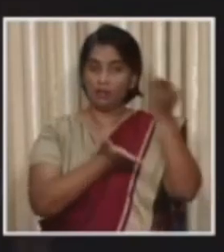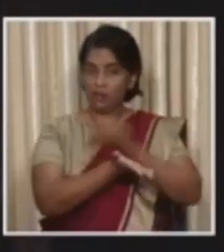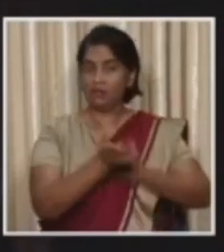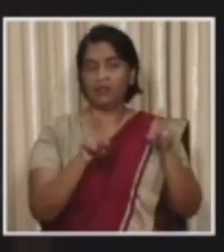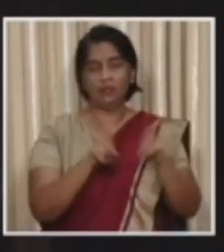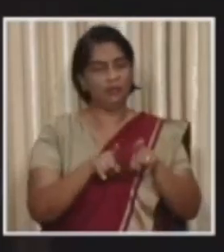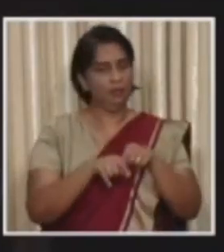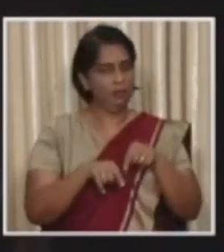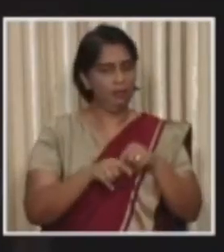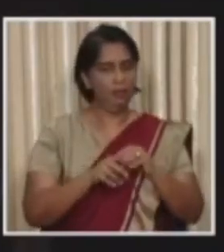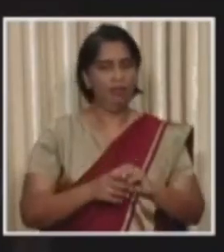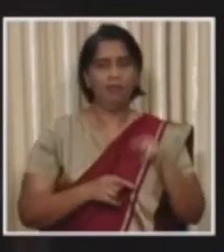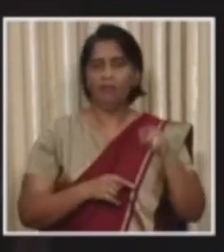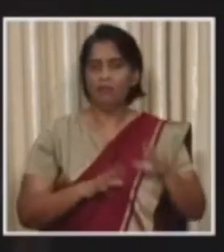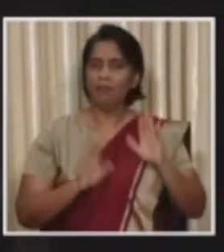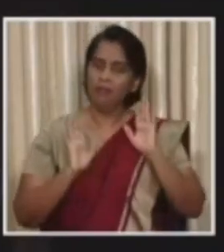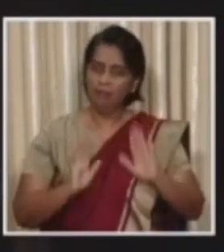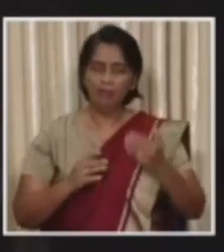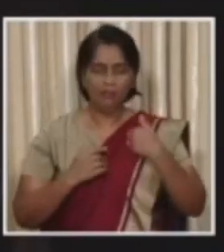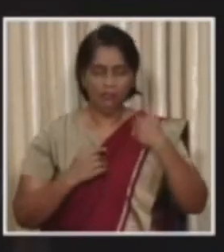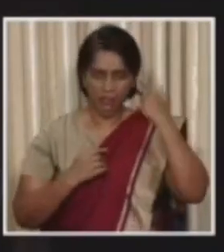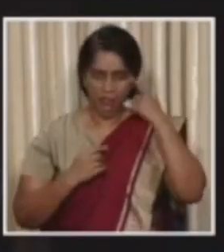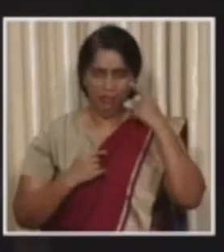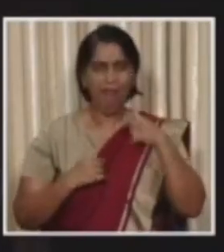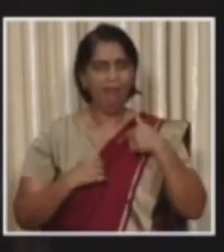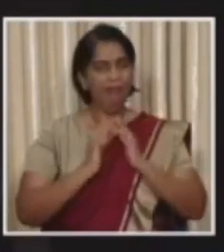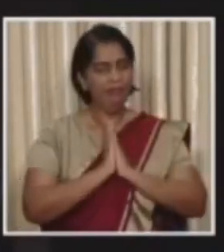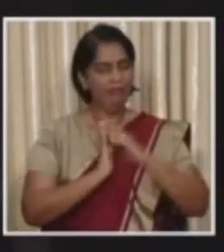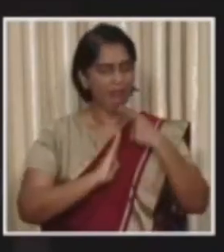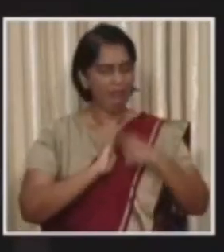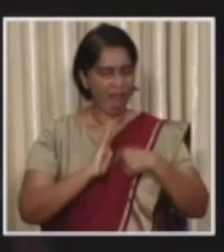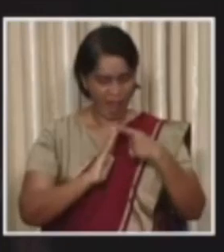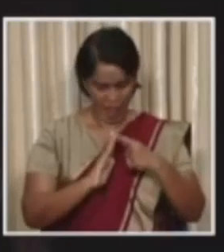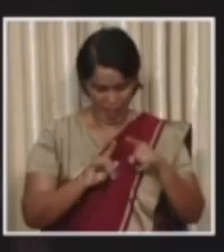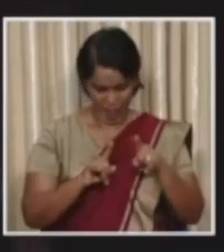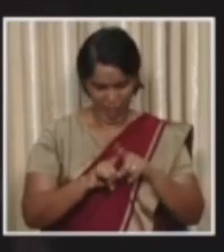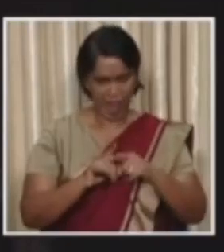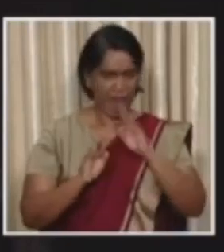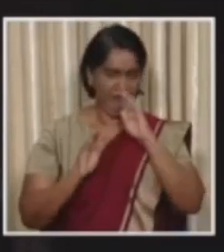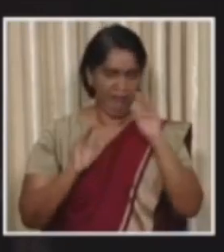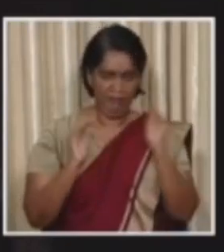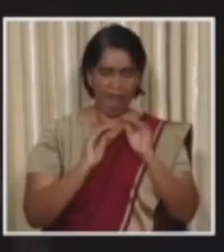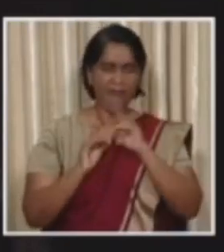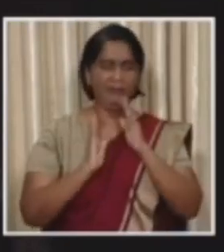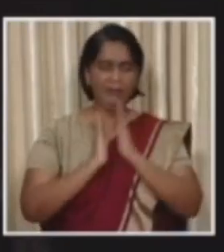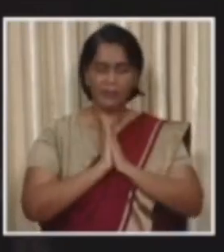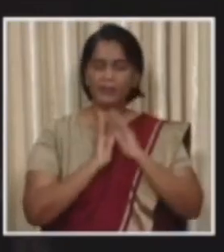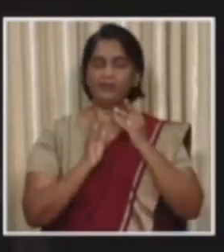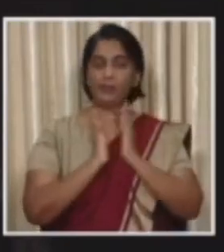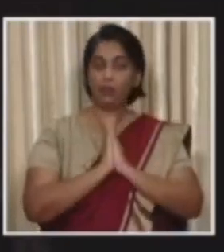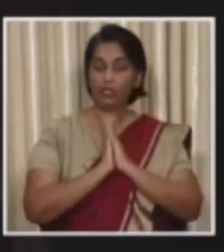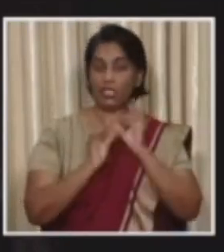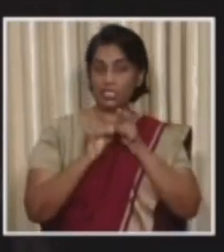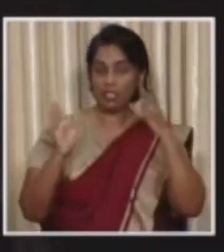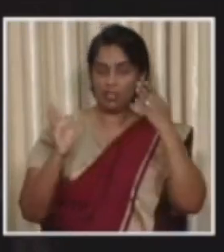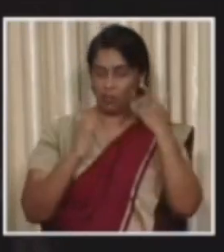hatiyata. එය කෙසේ වෙතත් මා හිතනවා බෞද්ධ රටක් හැටියට අවම වශයෙන් බෞද්ධ සාහිත්‍යයේ දැනුමක් තිබෙනවා